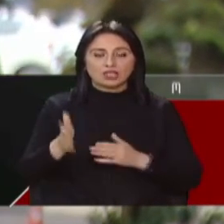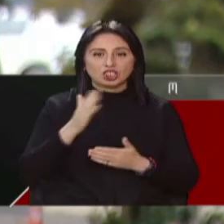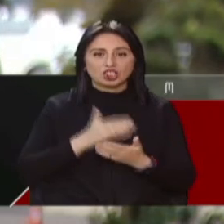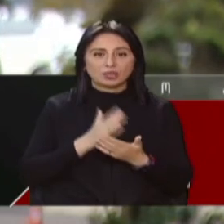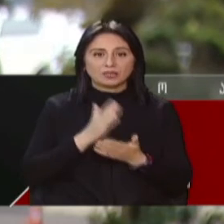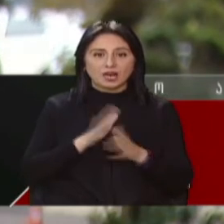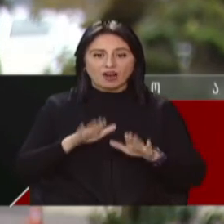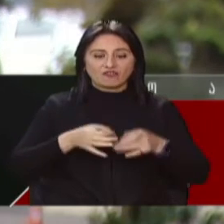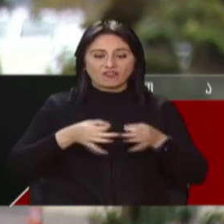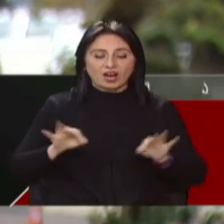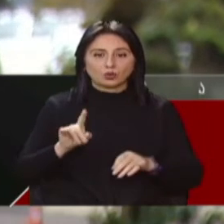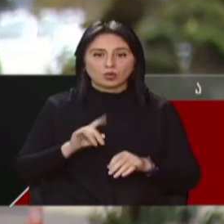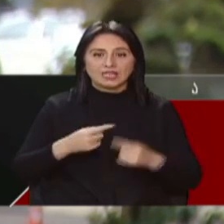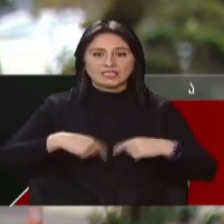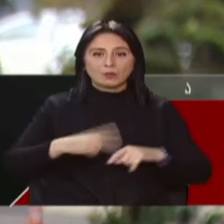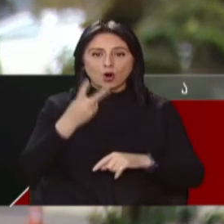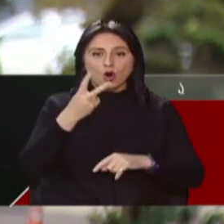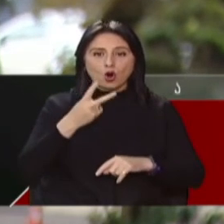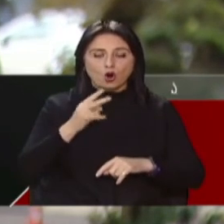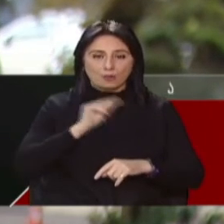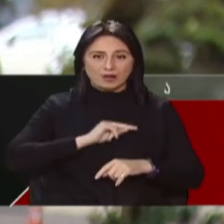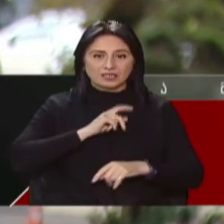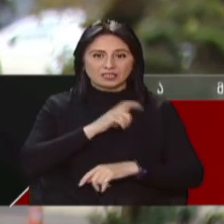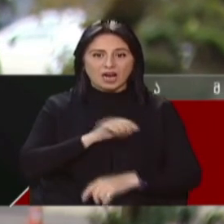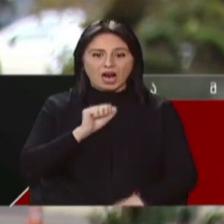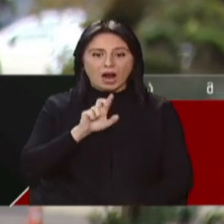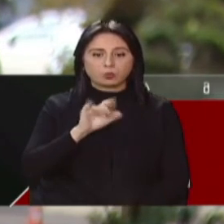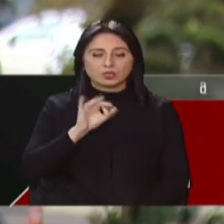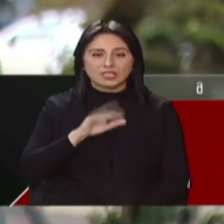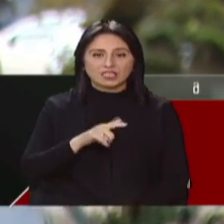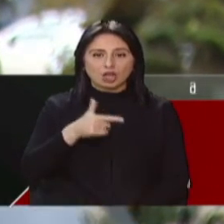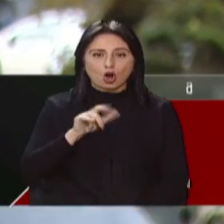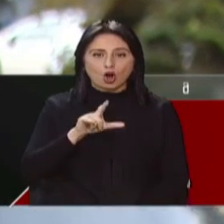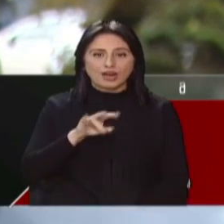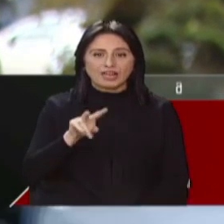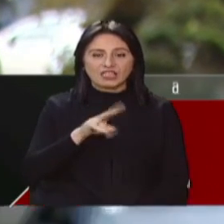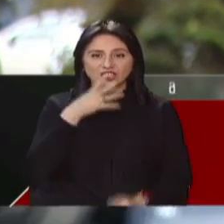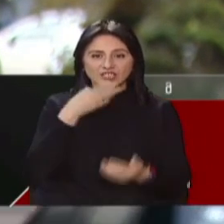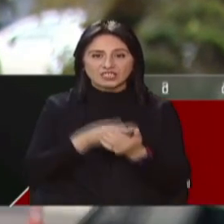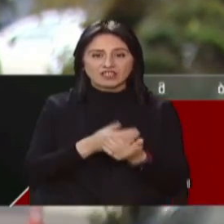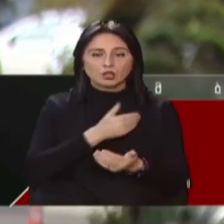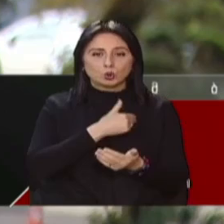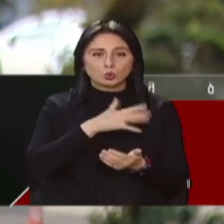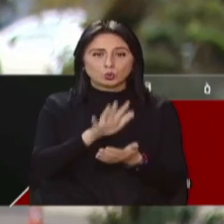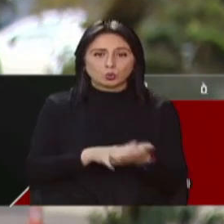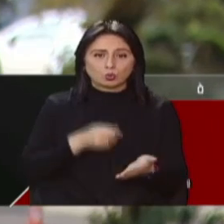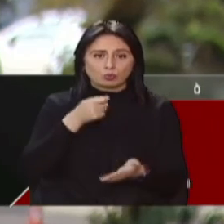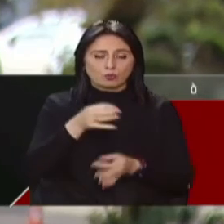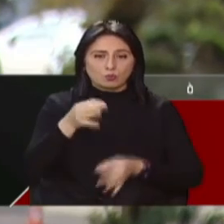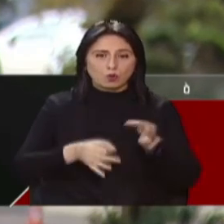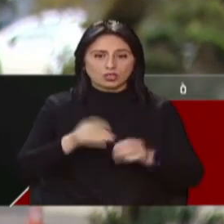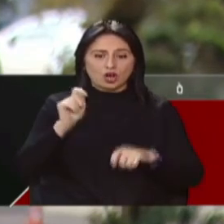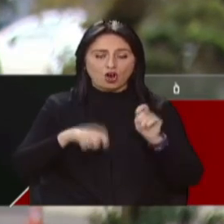გახდა ვაკანტური რაც საბჭოს ორმა მოქმედმა წევრმა გოჩა აბუსერიძემ და გიორგი გოგინაშვილმა საკუთარი სურვილით მიმართეს